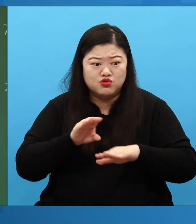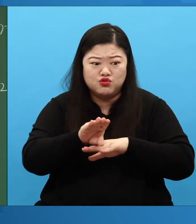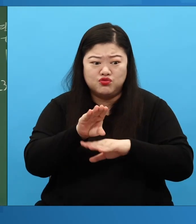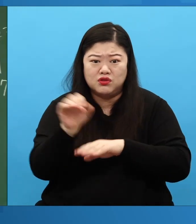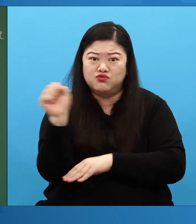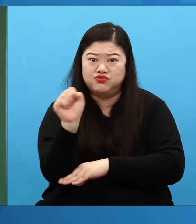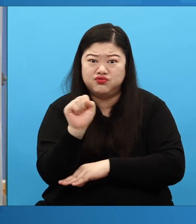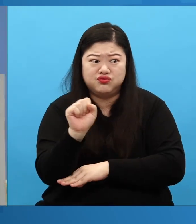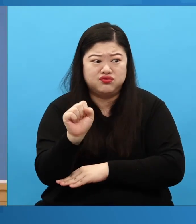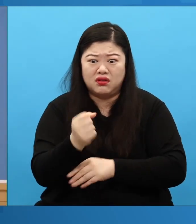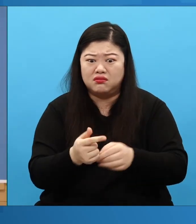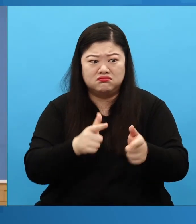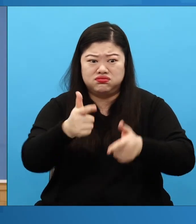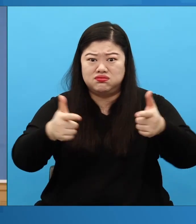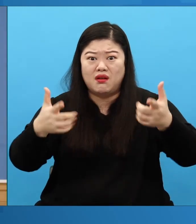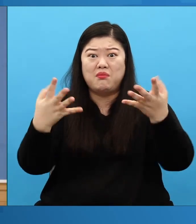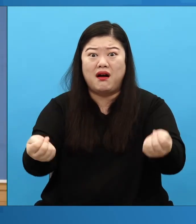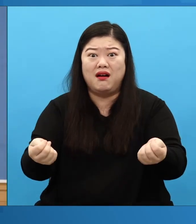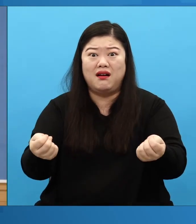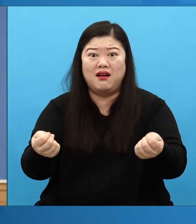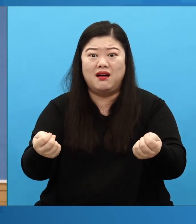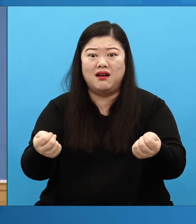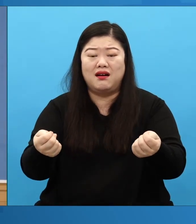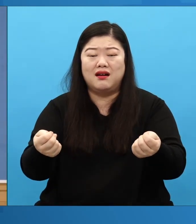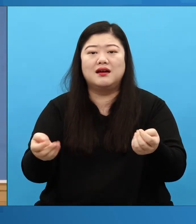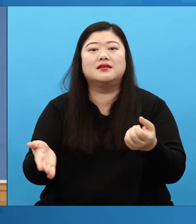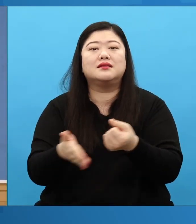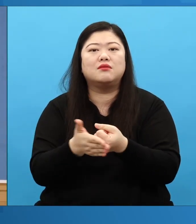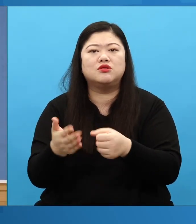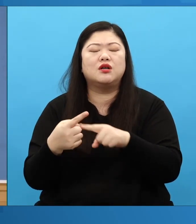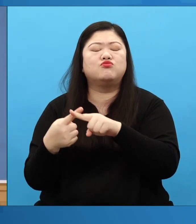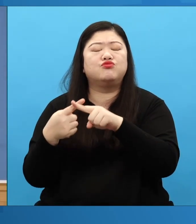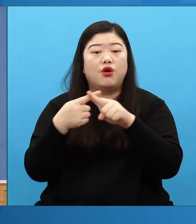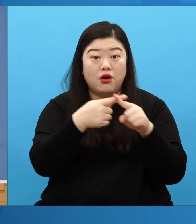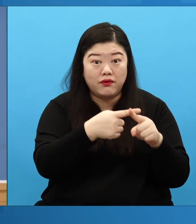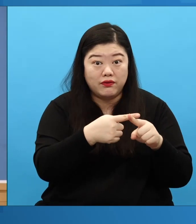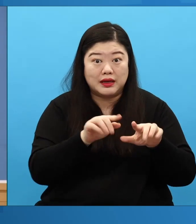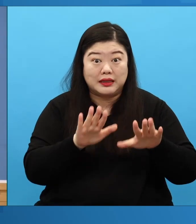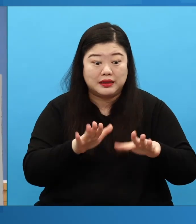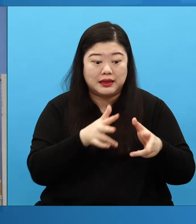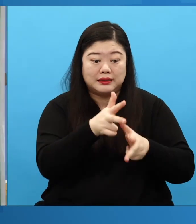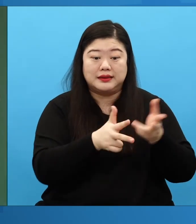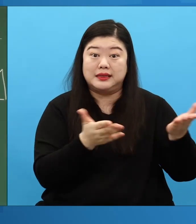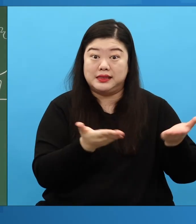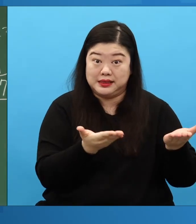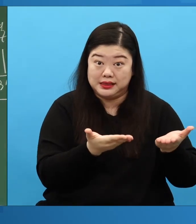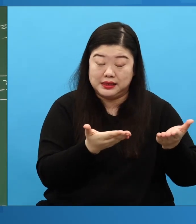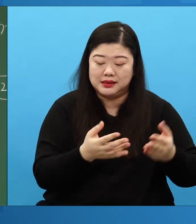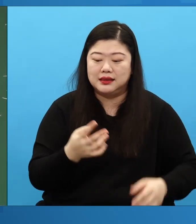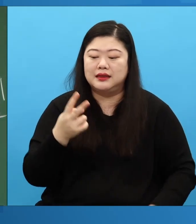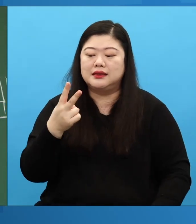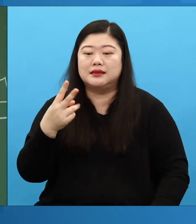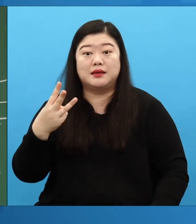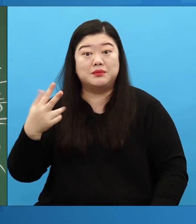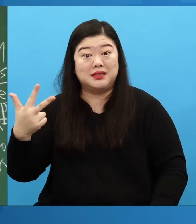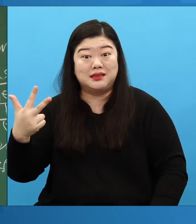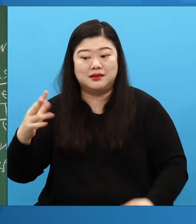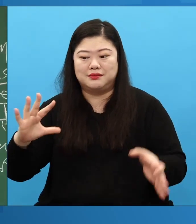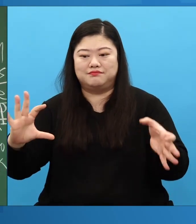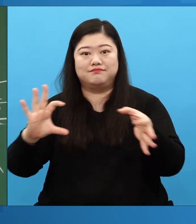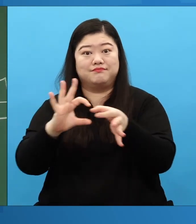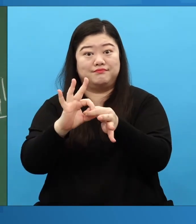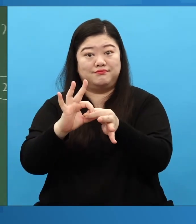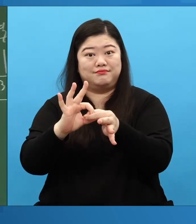생기나기 때문에 여기에 맞춰서 계속 기도를 해야 되는 겁니다. Now there are going to be time where things will disappear and then